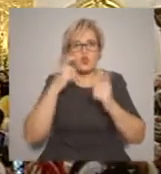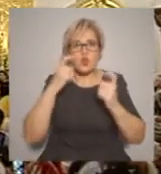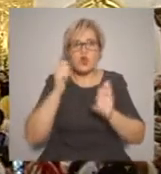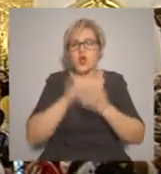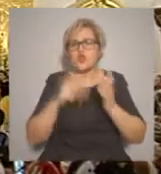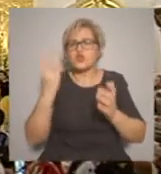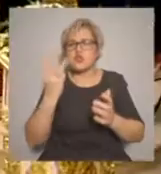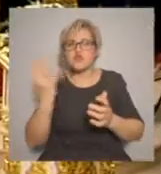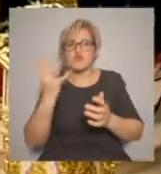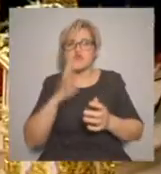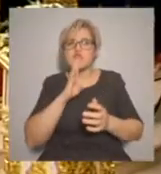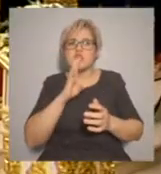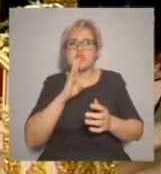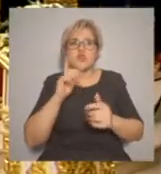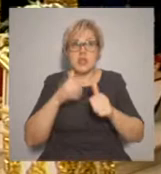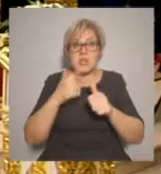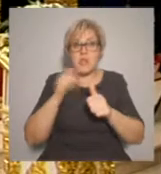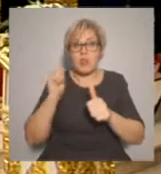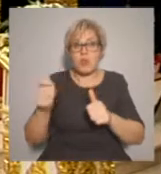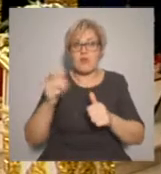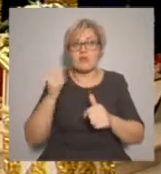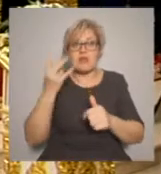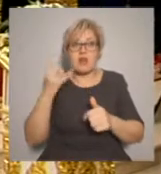учился в школе, каждая третья, четвертая девчонка